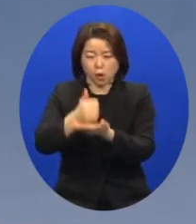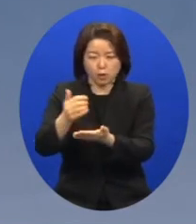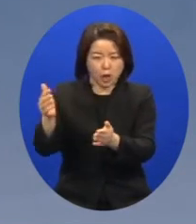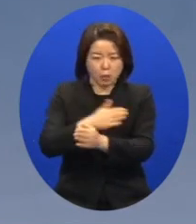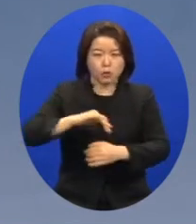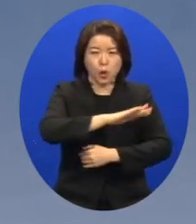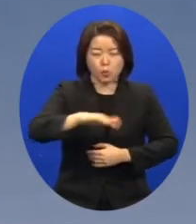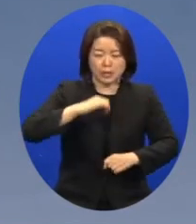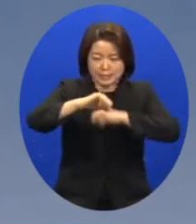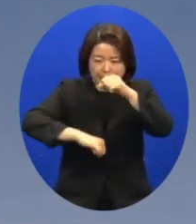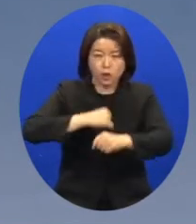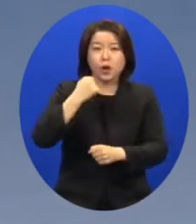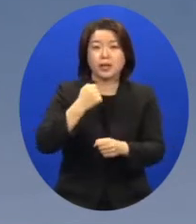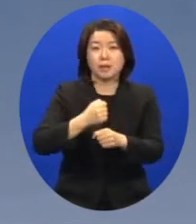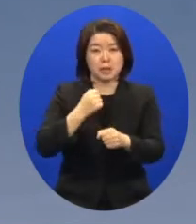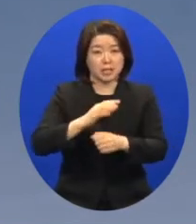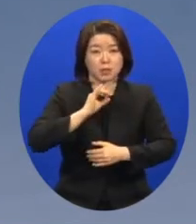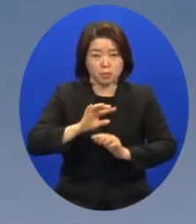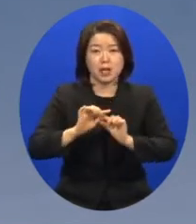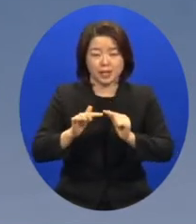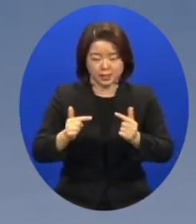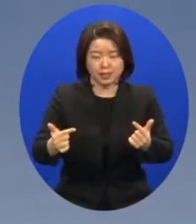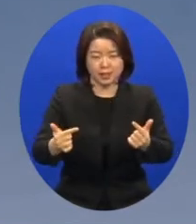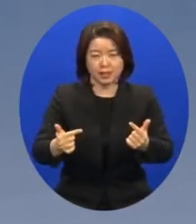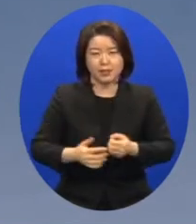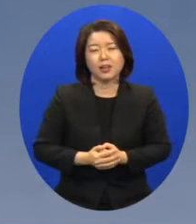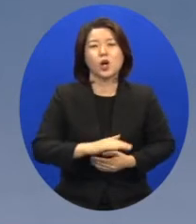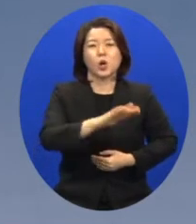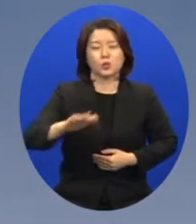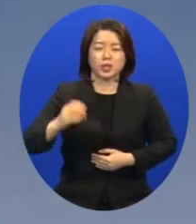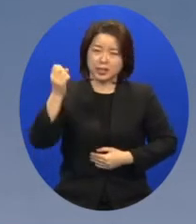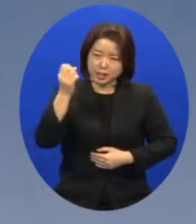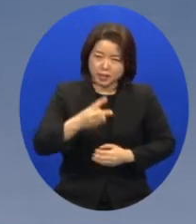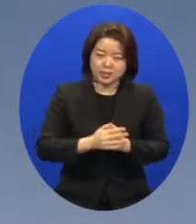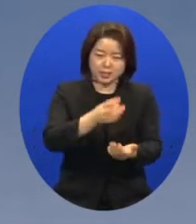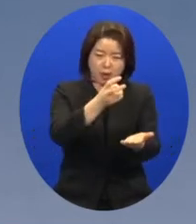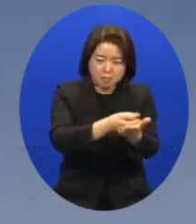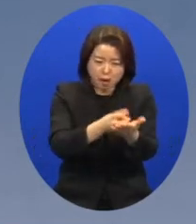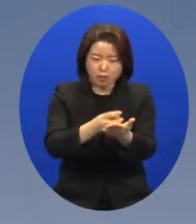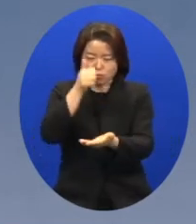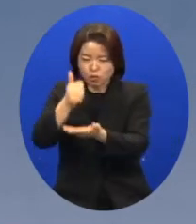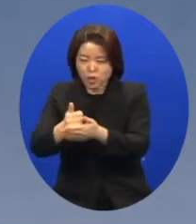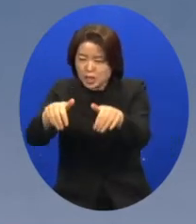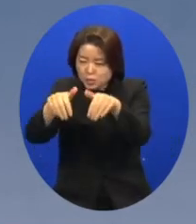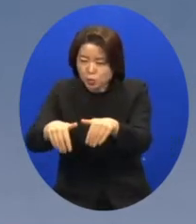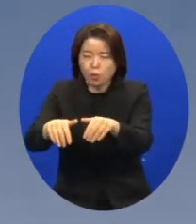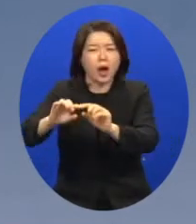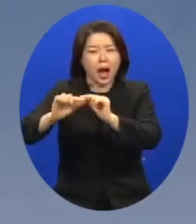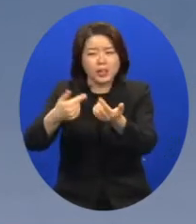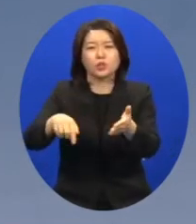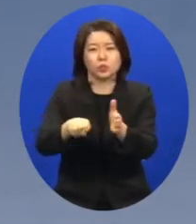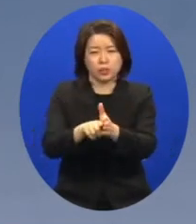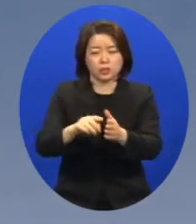자유하게 만드신 것 뿐만 아니라 우리가 다시는 율법과 죄의 종이 되지 않게 하려고